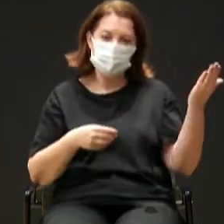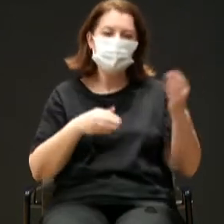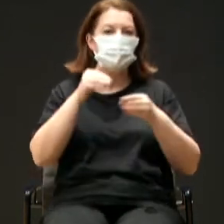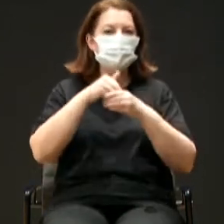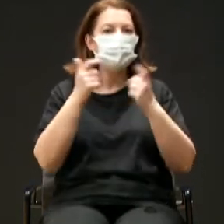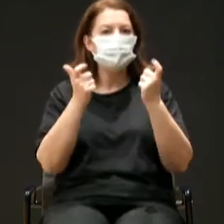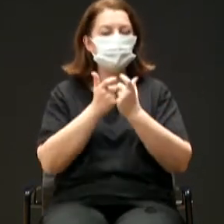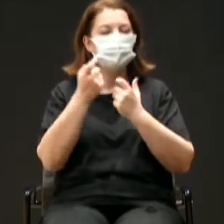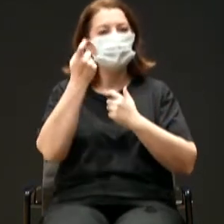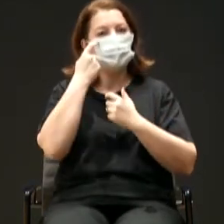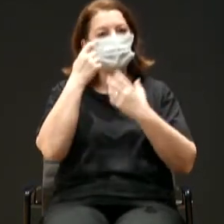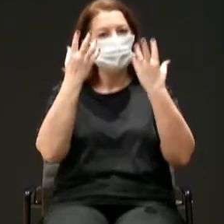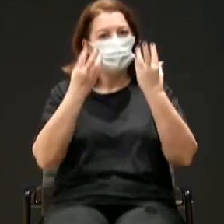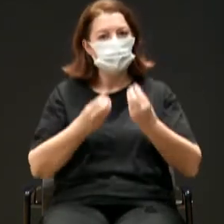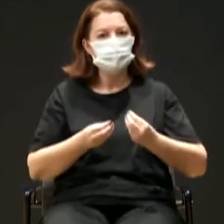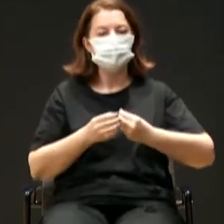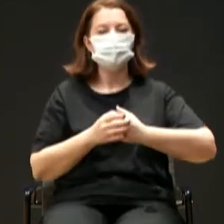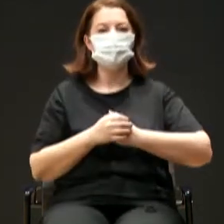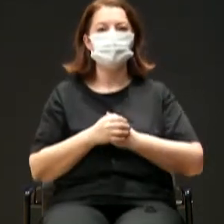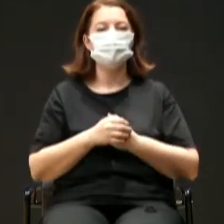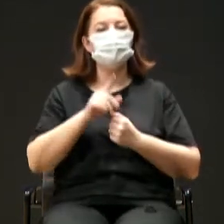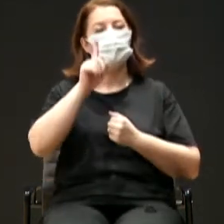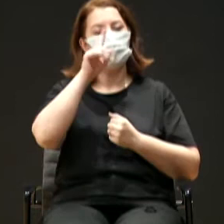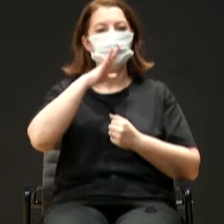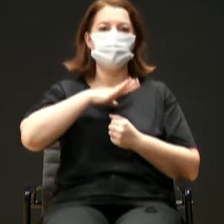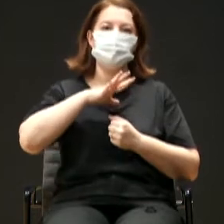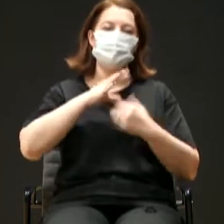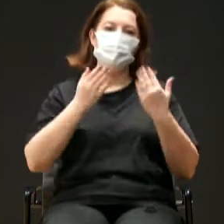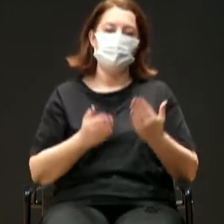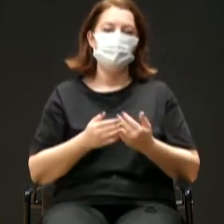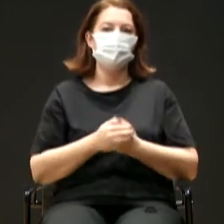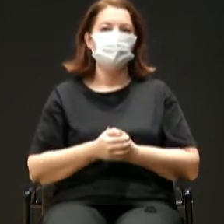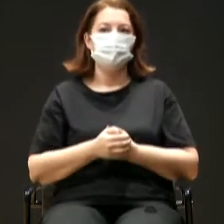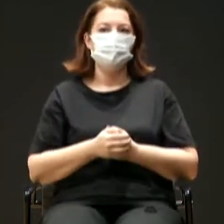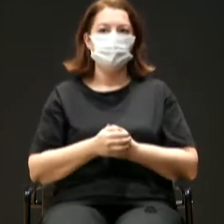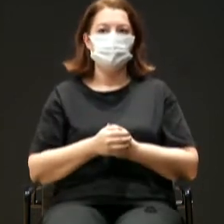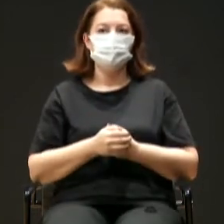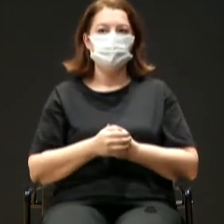Meclis toplantımızın hayırlara vesile olmasını Cenab-ı Allah'tan niyaz ediyorum.